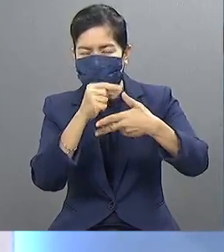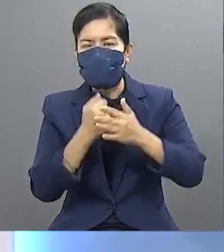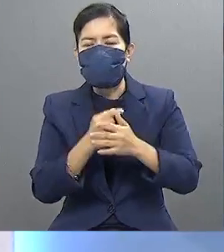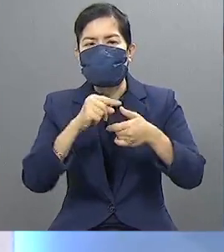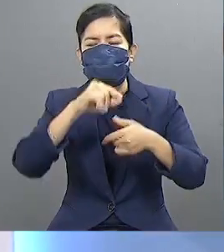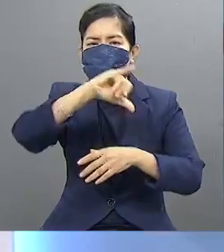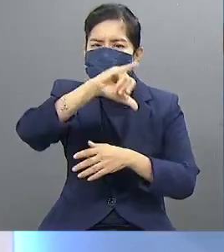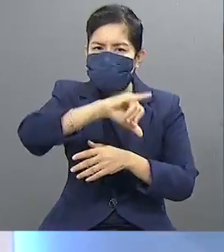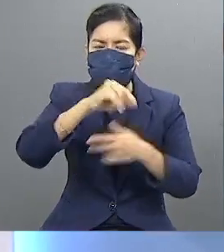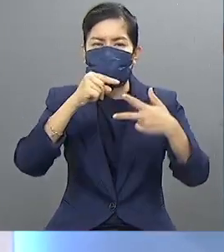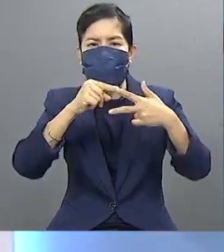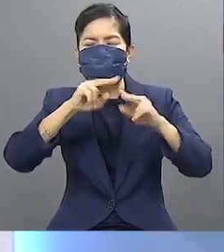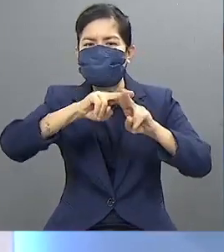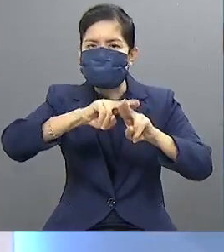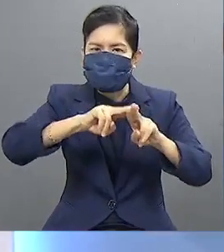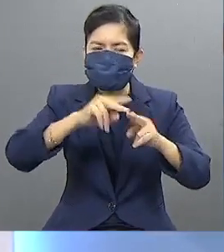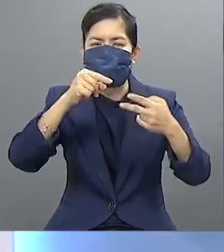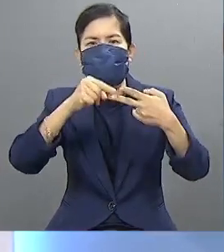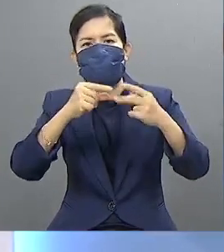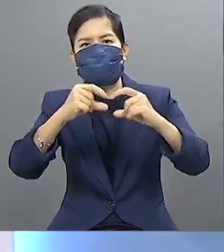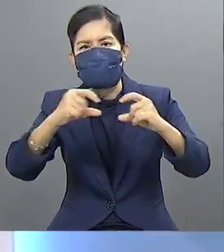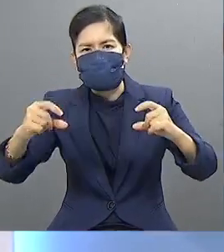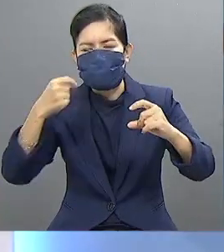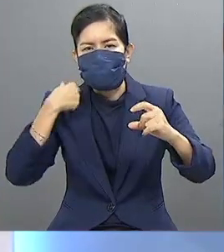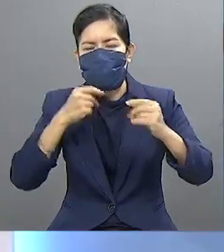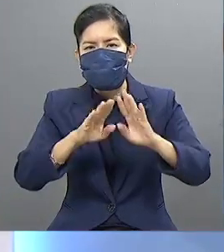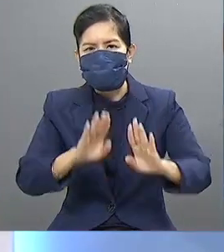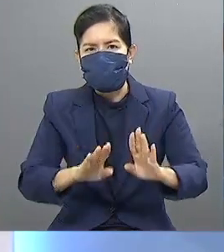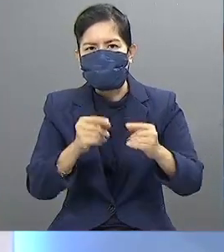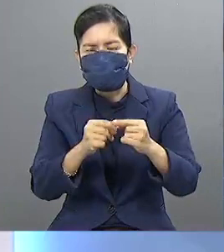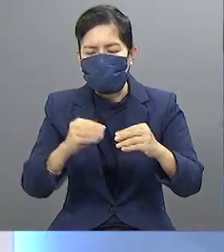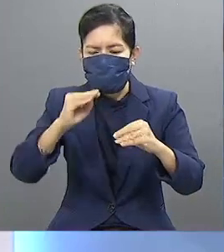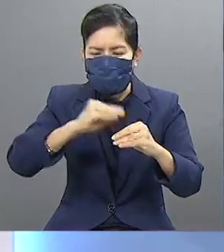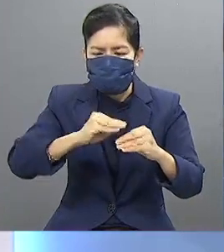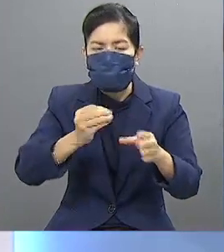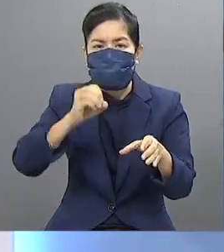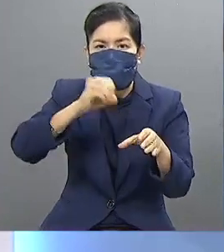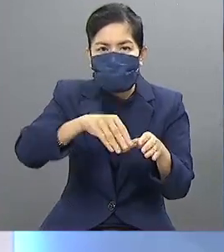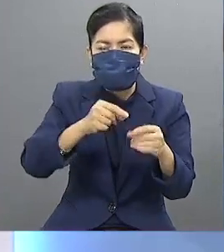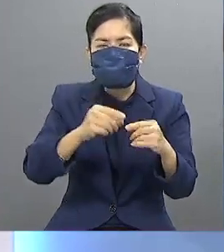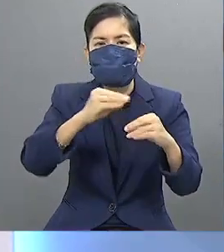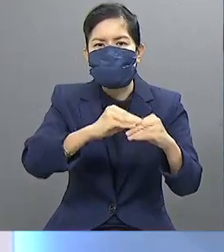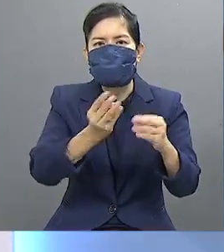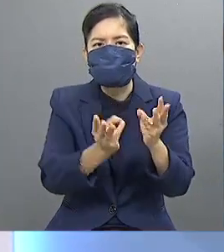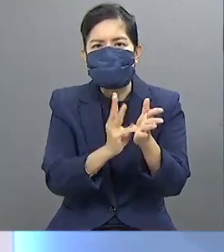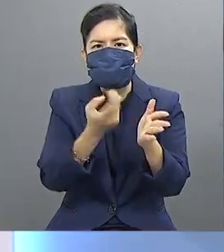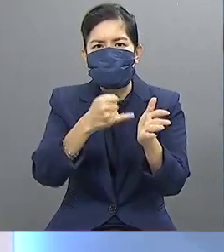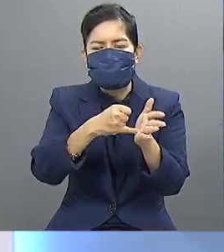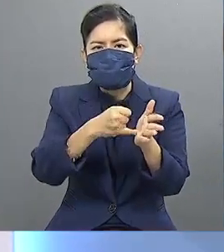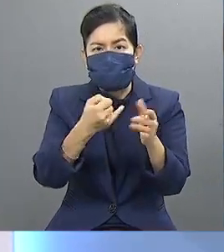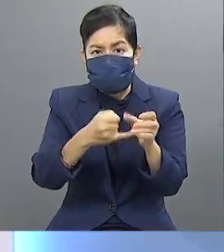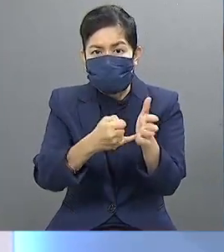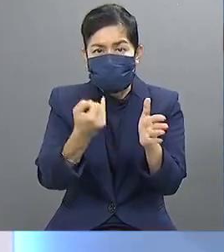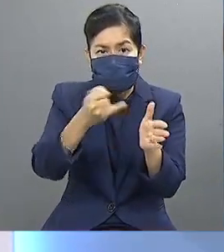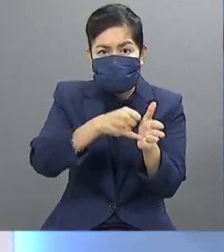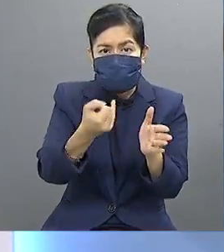ที่เราปรุงในอาหารส่วนใหญ่เป็นประเภทนั้นส่วนโซเดียมที่ไม่เค็มบางทีเราไม่รู้เช่นอยู่ในสารกันบูดนะครับอยู่ในสาร